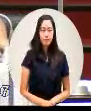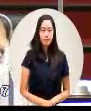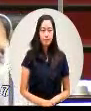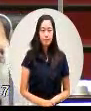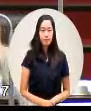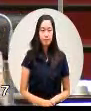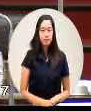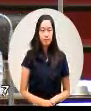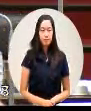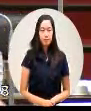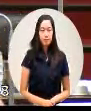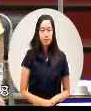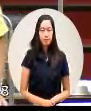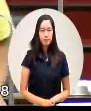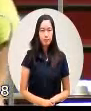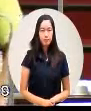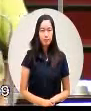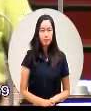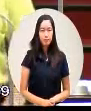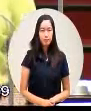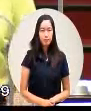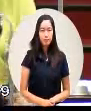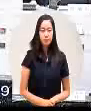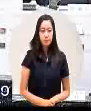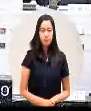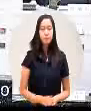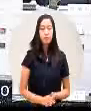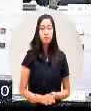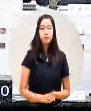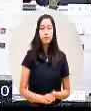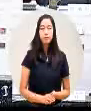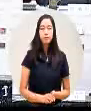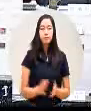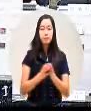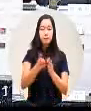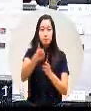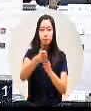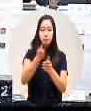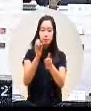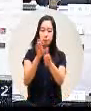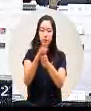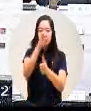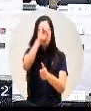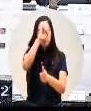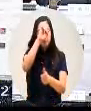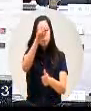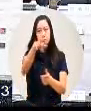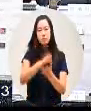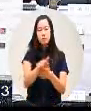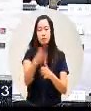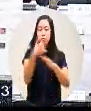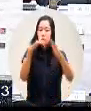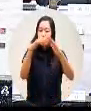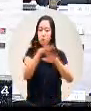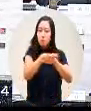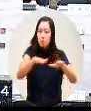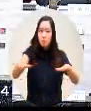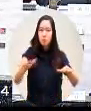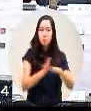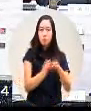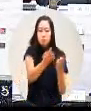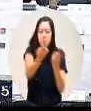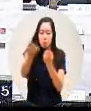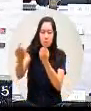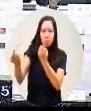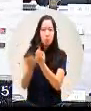谢谢，哦好。 那个局长，我希望你怎样？校园安全比什么更